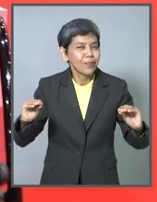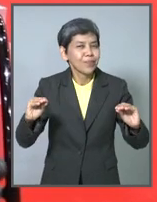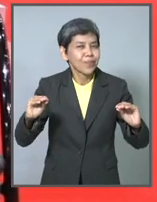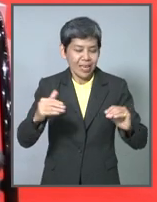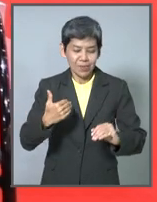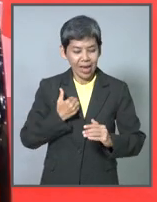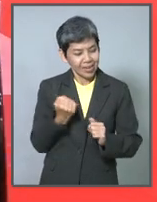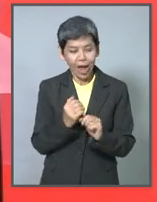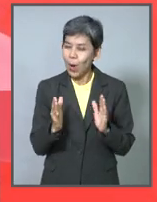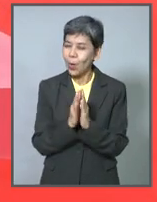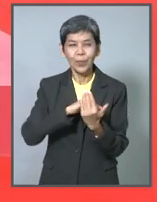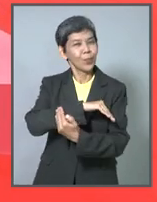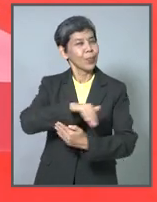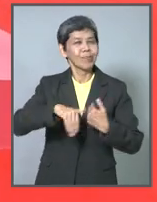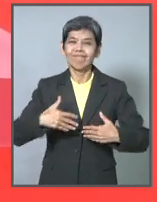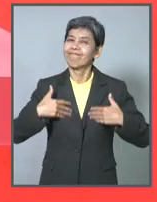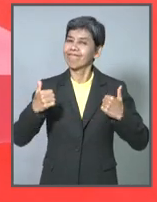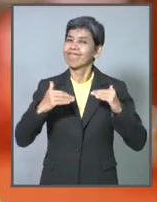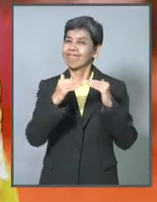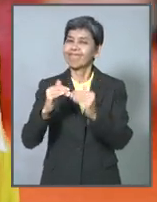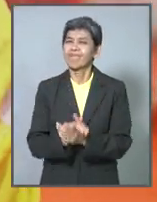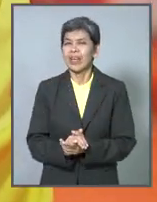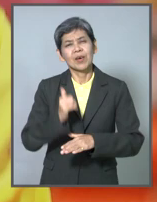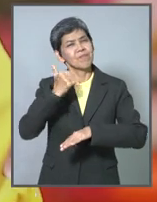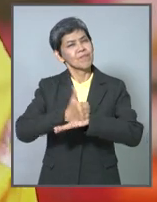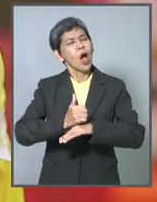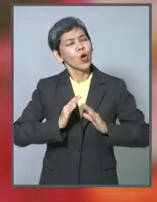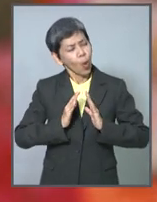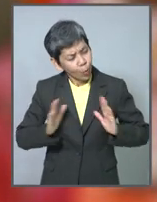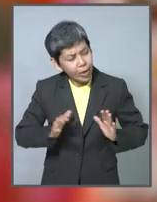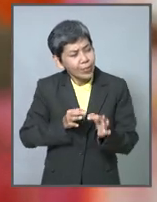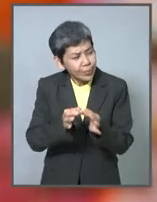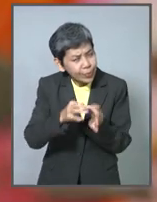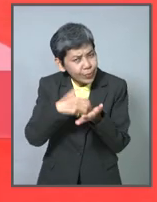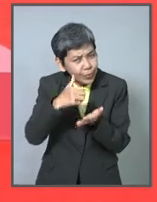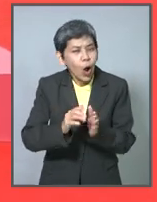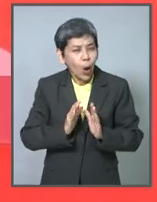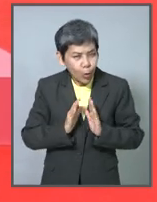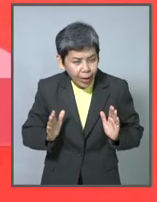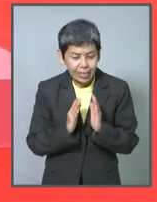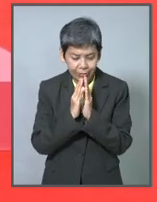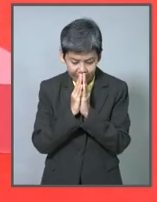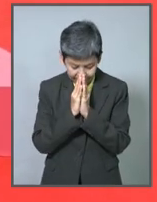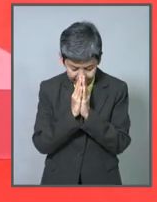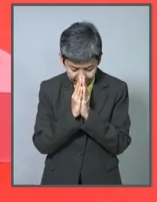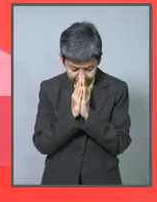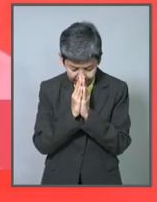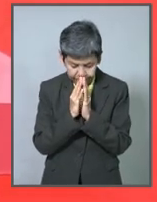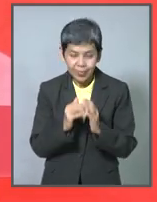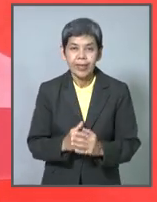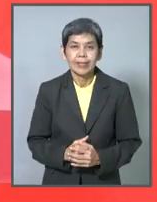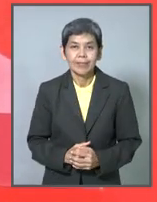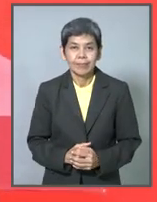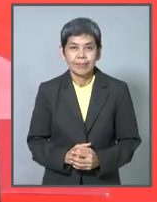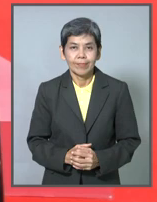ไม่มีเราจะอยู่ร่วมกันโดยสันติสุขครับ ขอขอบคุณท่านผอ.นะคะที่สละเวลามาให้ความรู้กับเราค่ะสวัสดีค่ะขอบคุณนะคะ ขอบคุณ